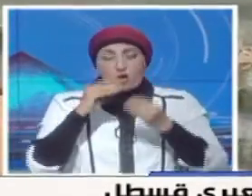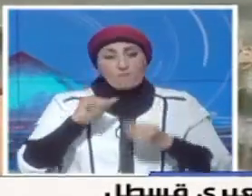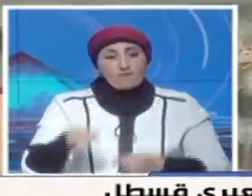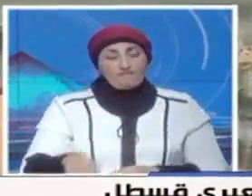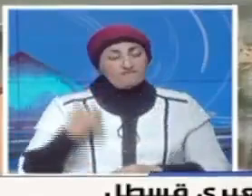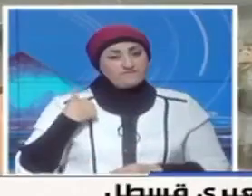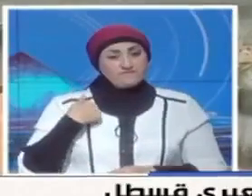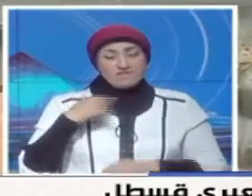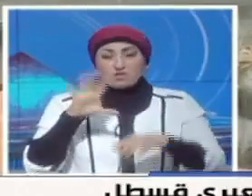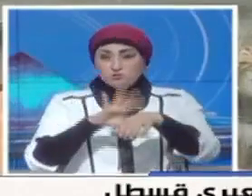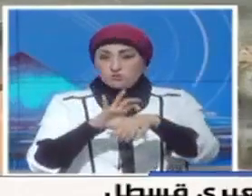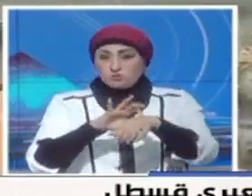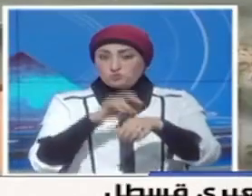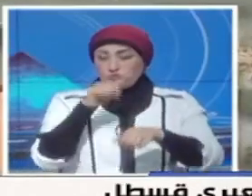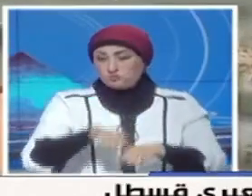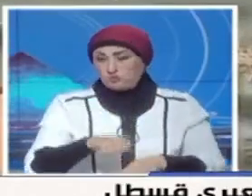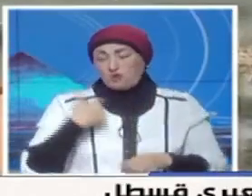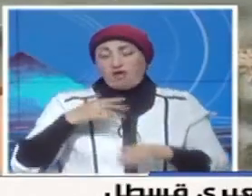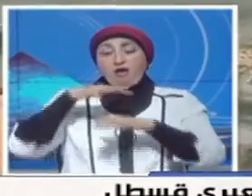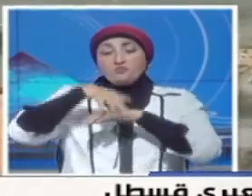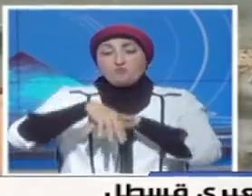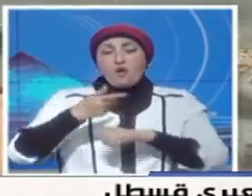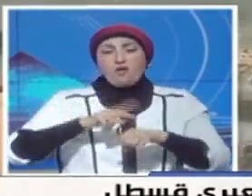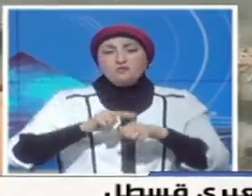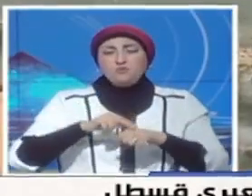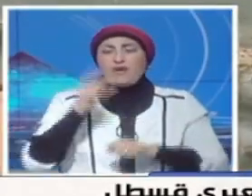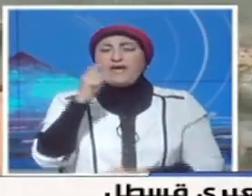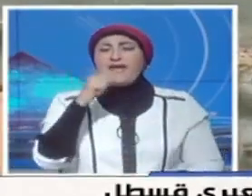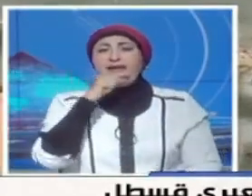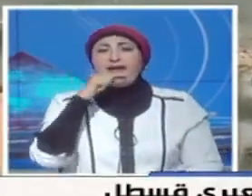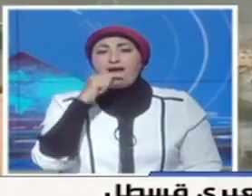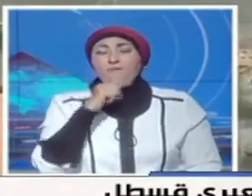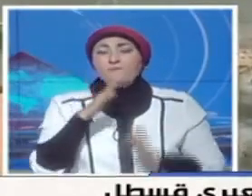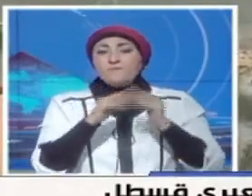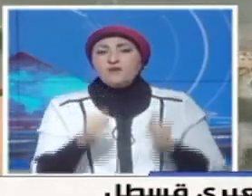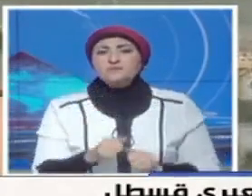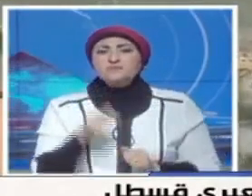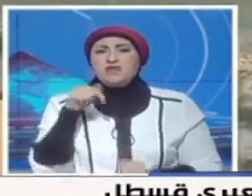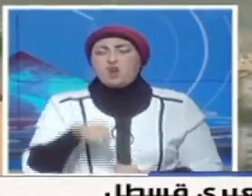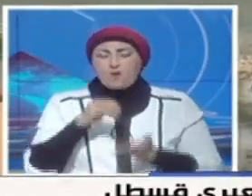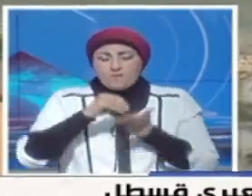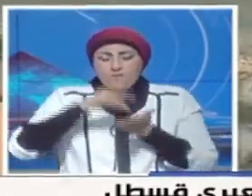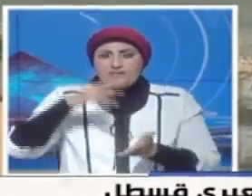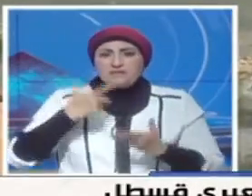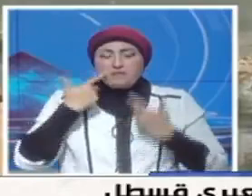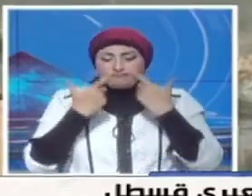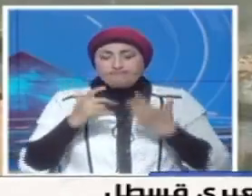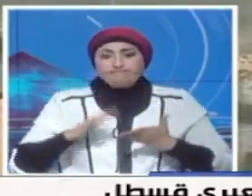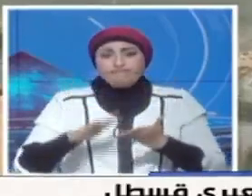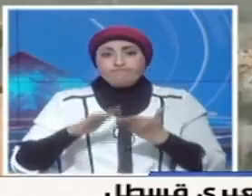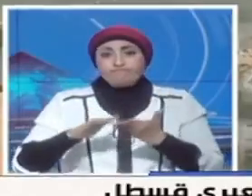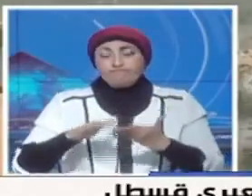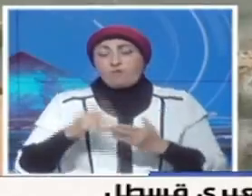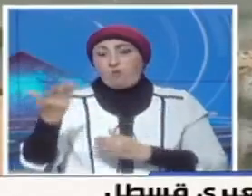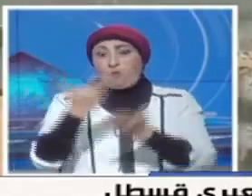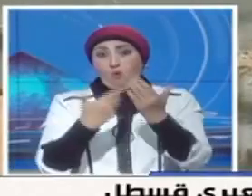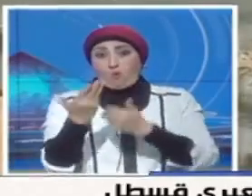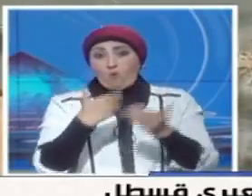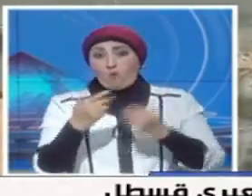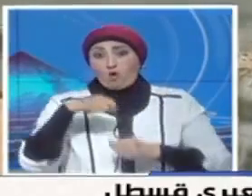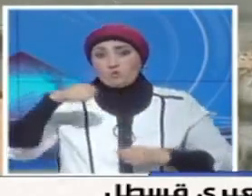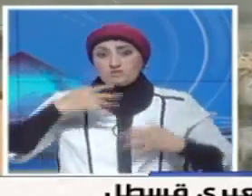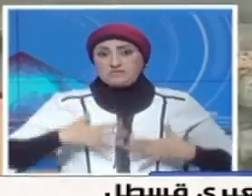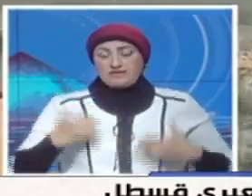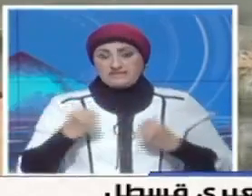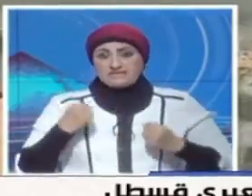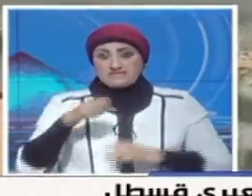قافلة طبية تابعة لجامعة أسوان بالإضافة إلى الهلال الأحمر المصري المتواجد منذ هذه الأزمة وأيضا القوافل الطبية التابعة لوزارة الصحة